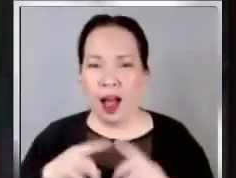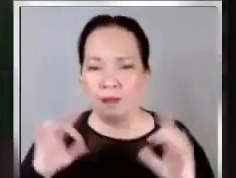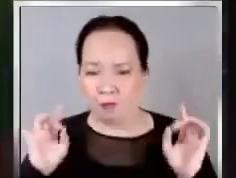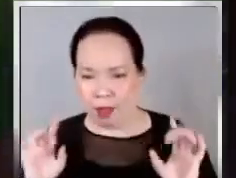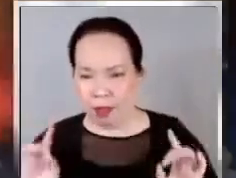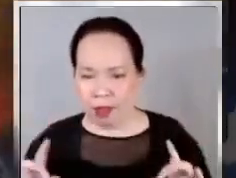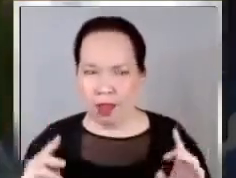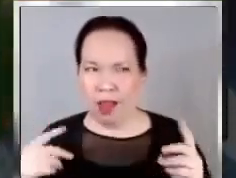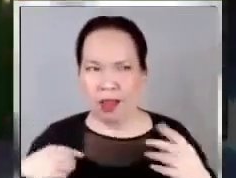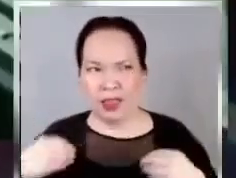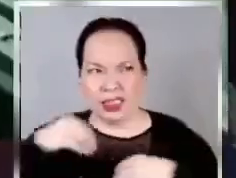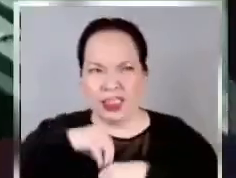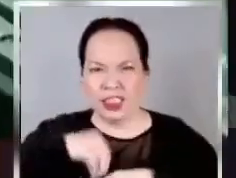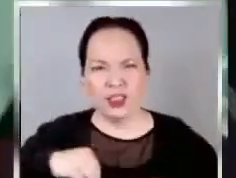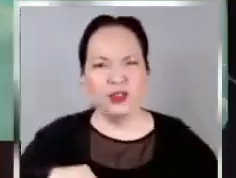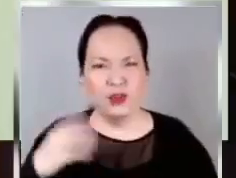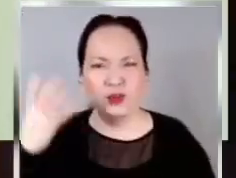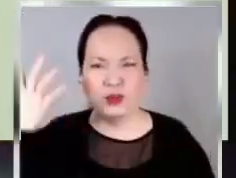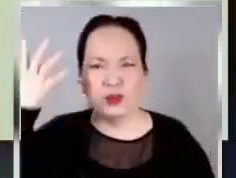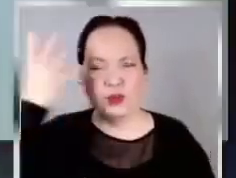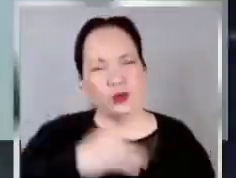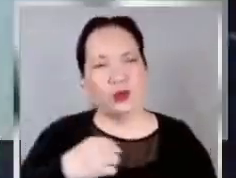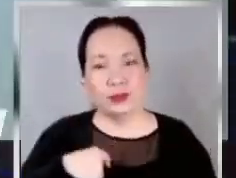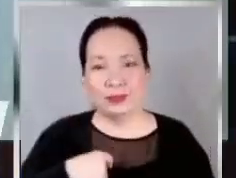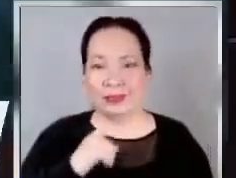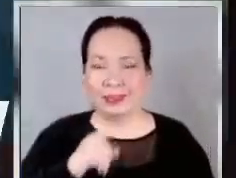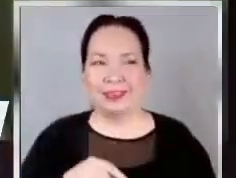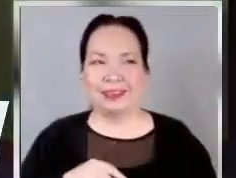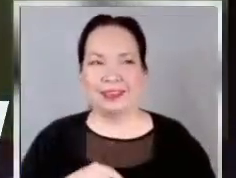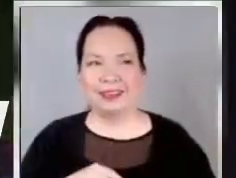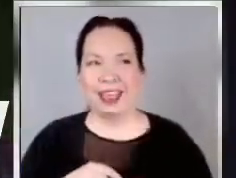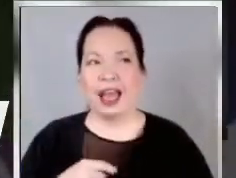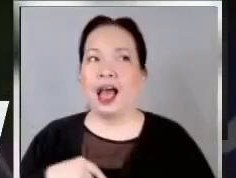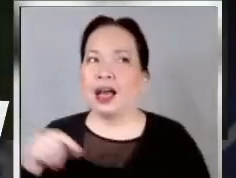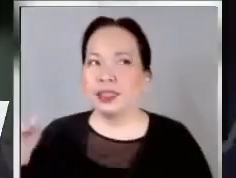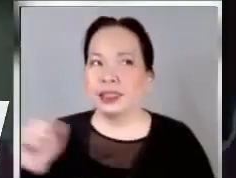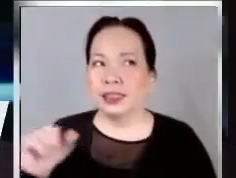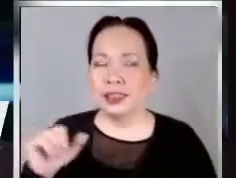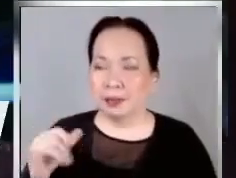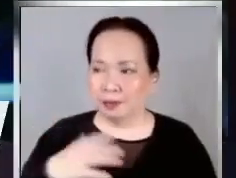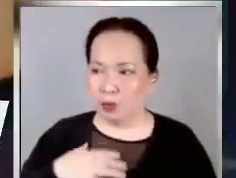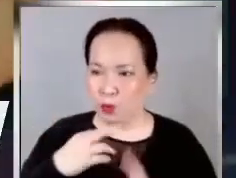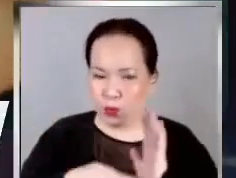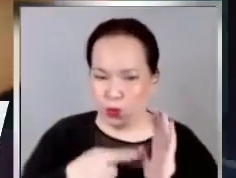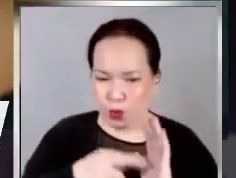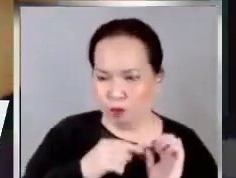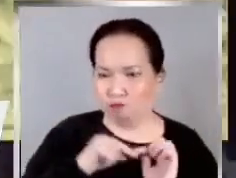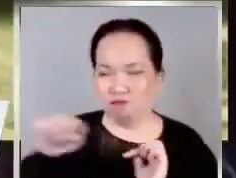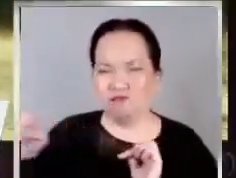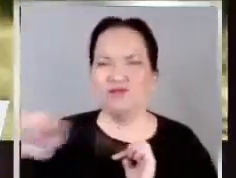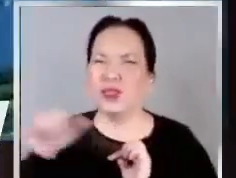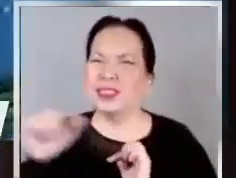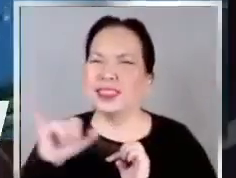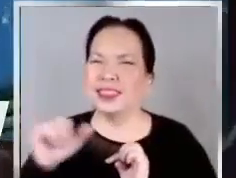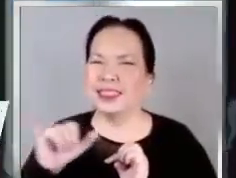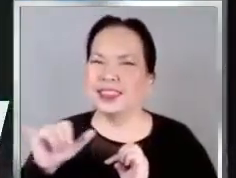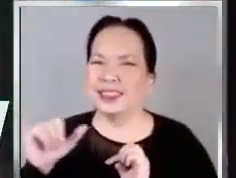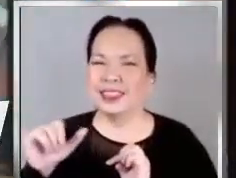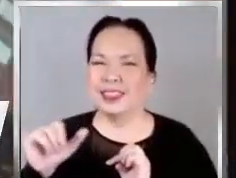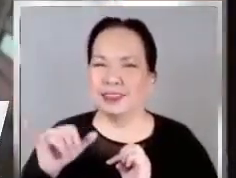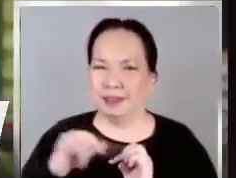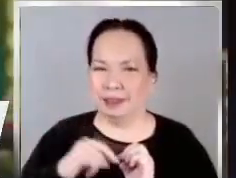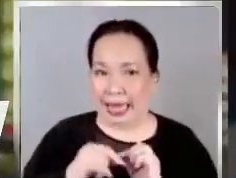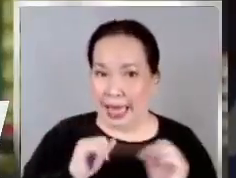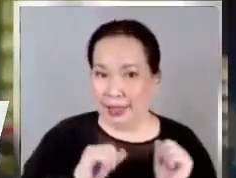something. May similarities daw ang karakter na si Little John at si Rafael. Si